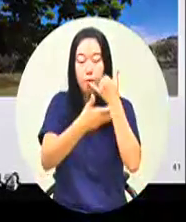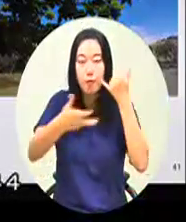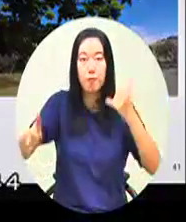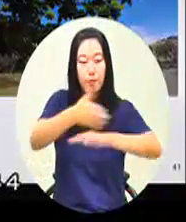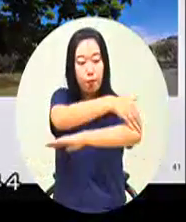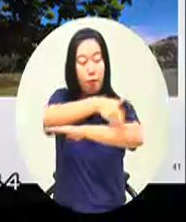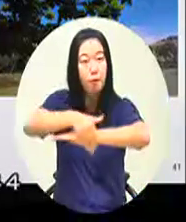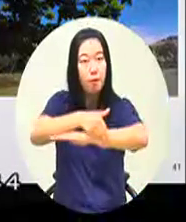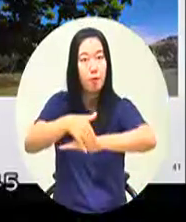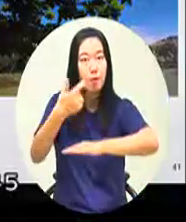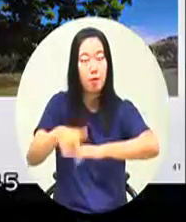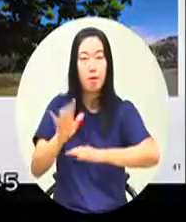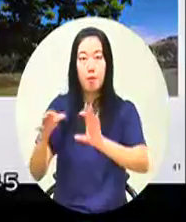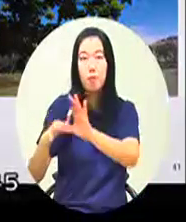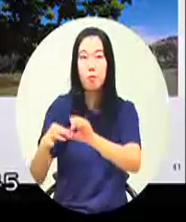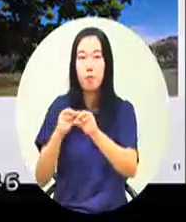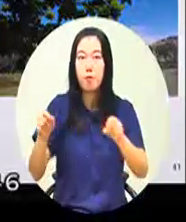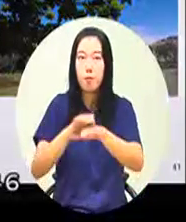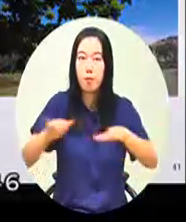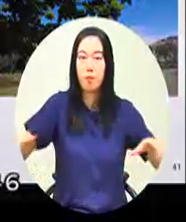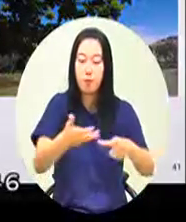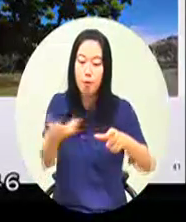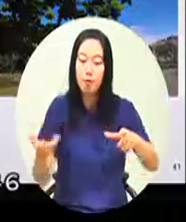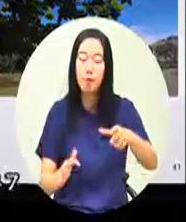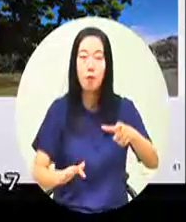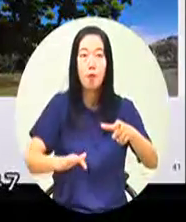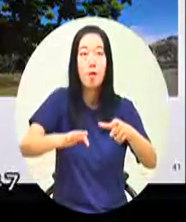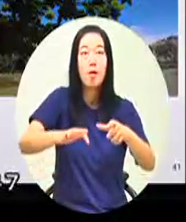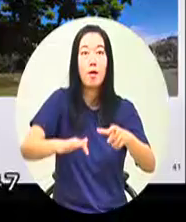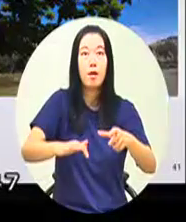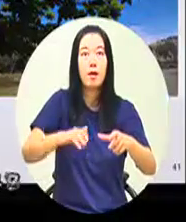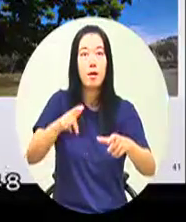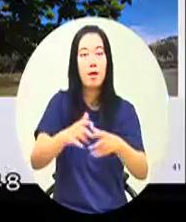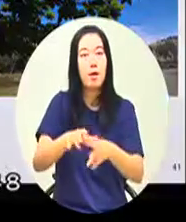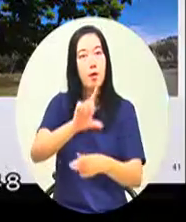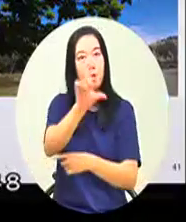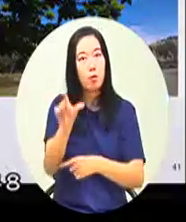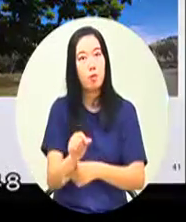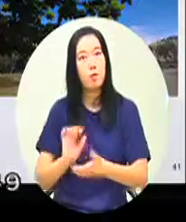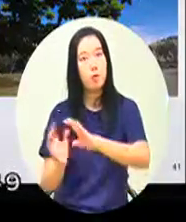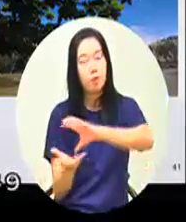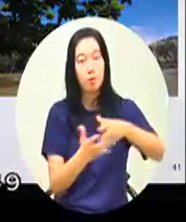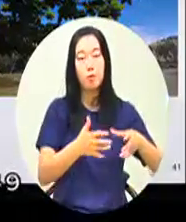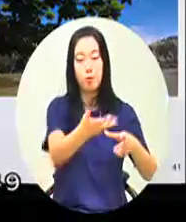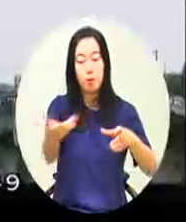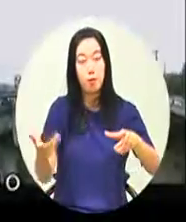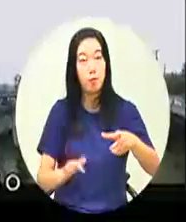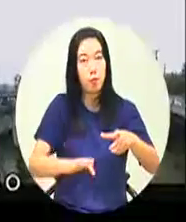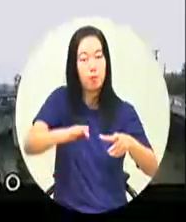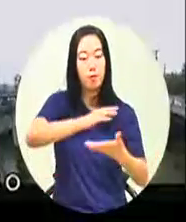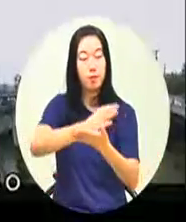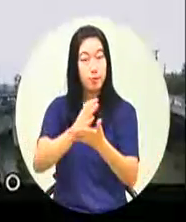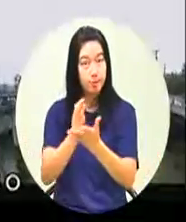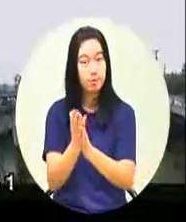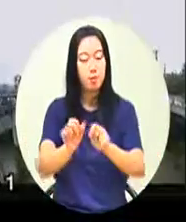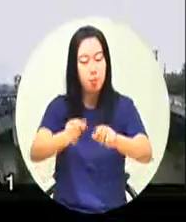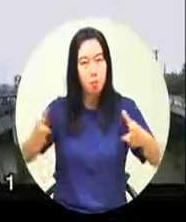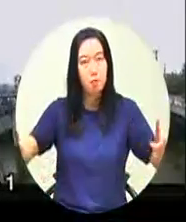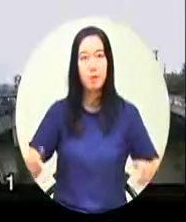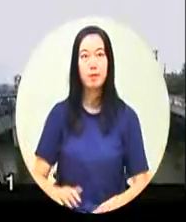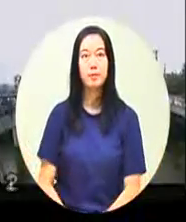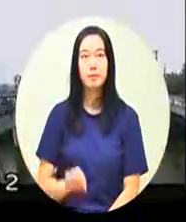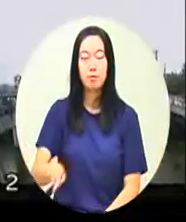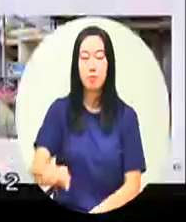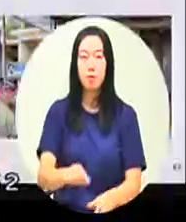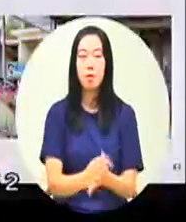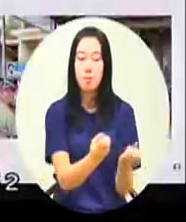个相关的永安自容池、前锋子自容池，还有点宝溪的相关自洪池。下一页。那防灾准